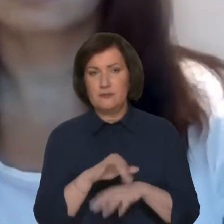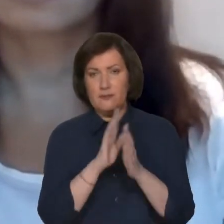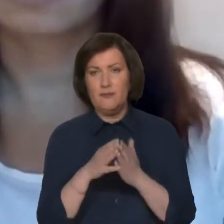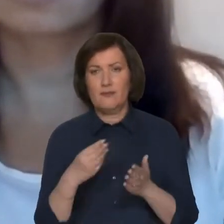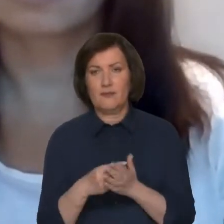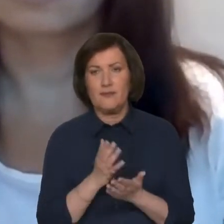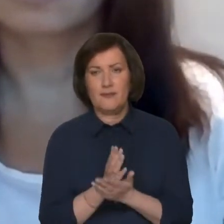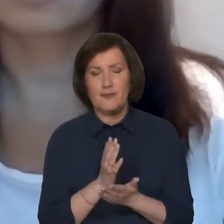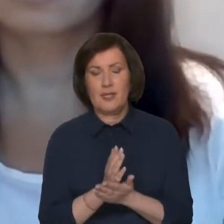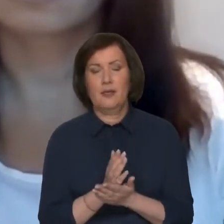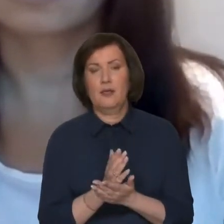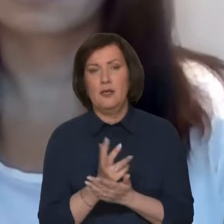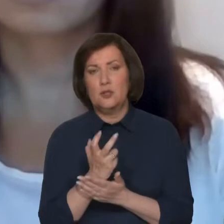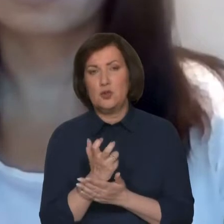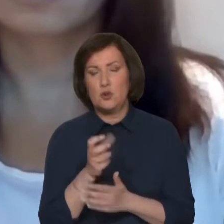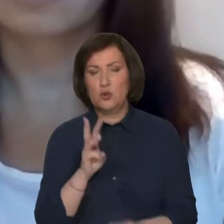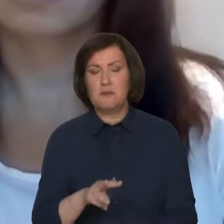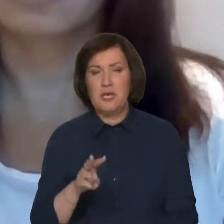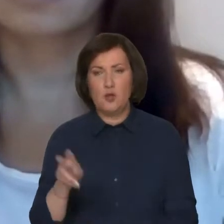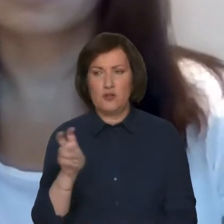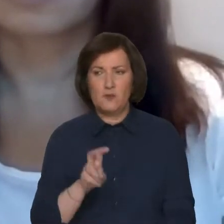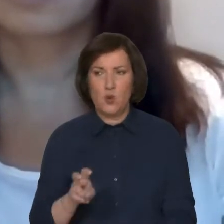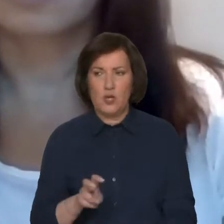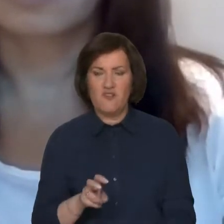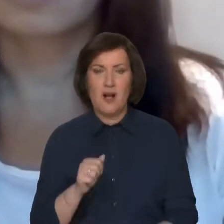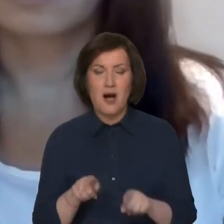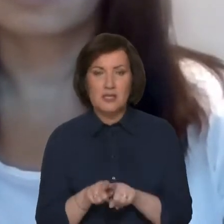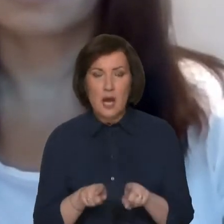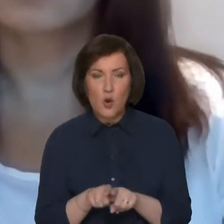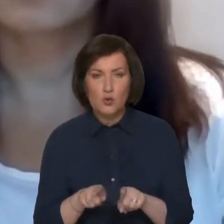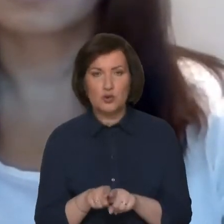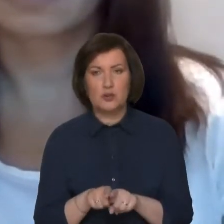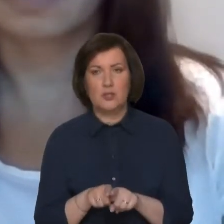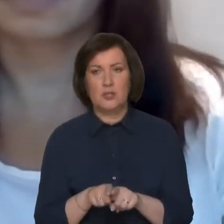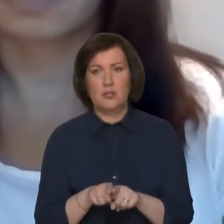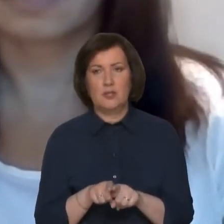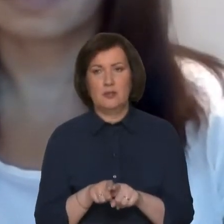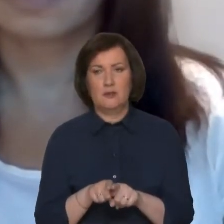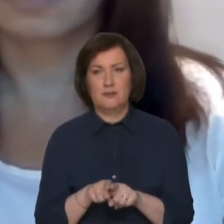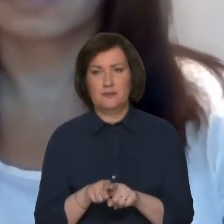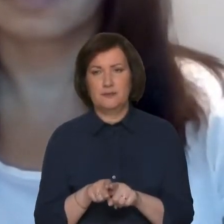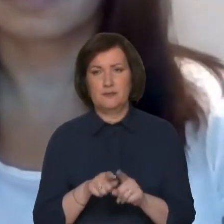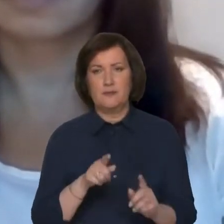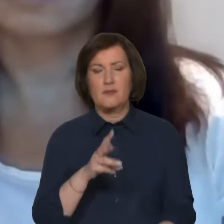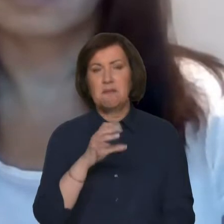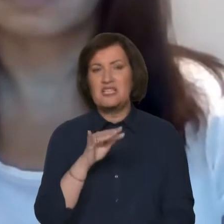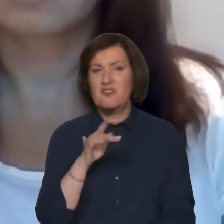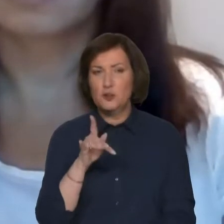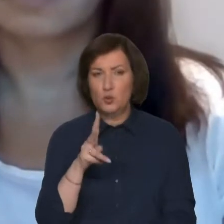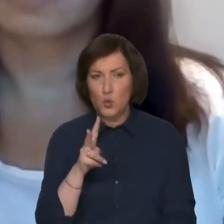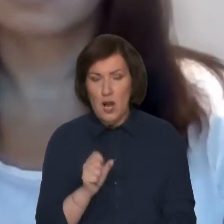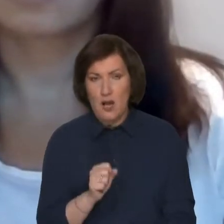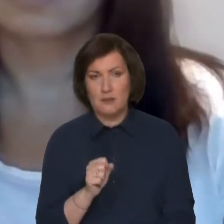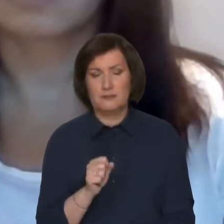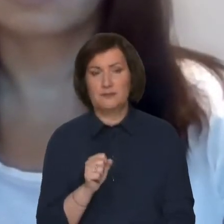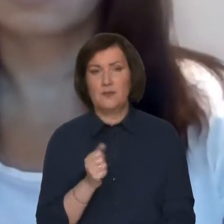загальна вартість становить близько 300 мільйонів доларів. А також Luxury Goods Віктора Медведчука,